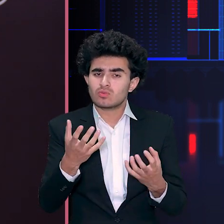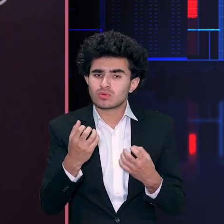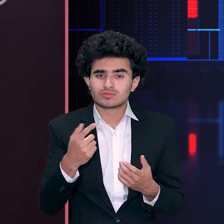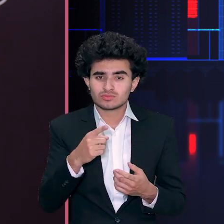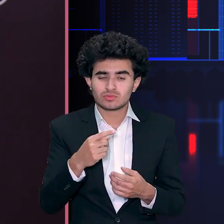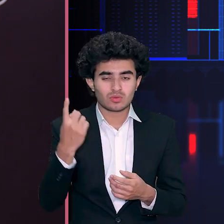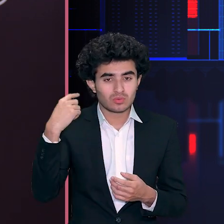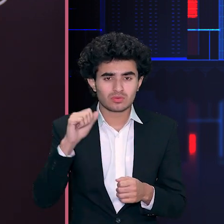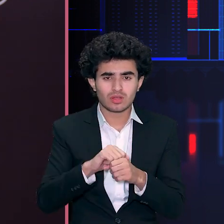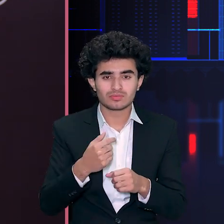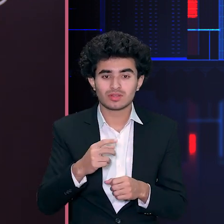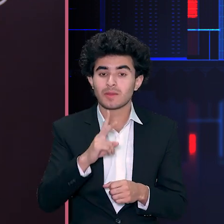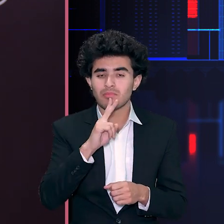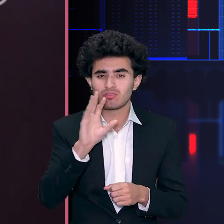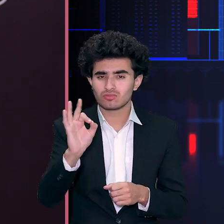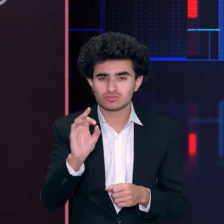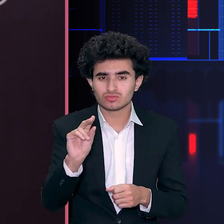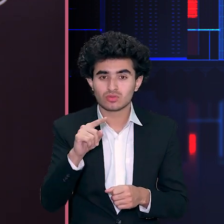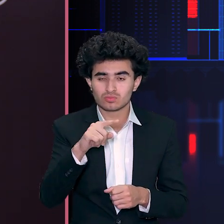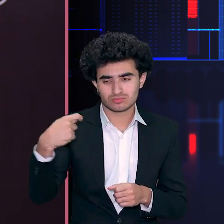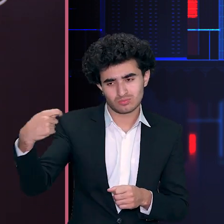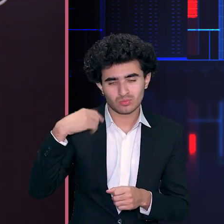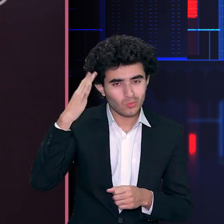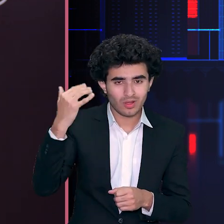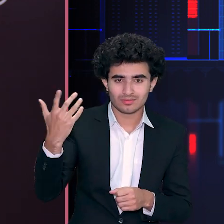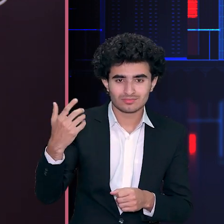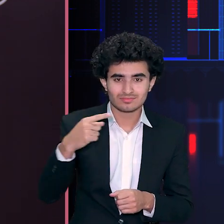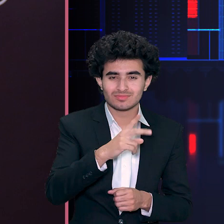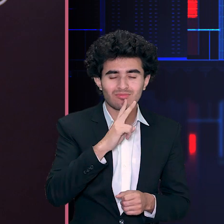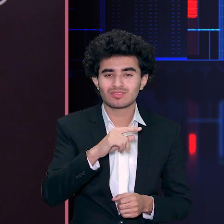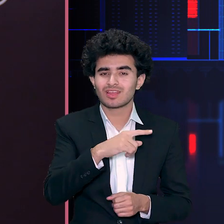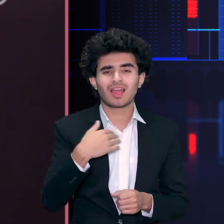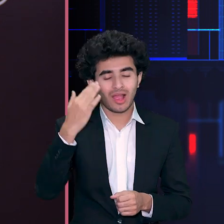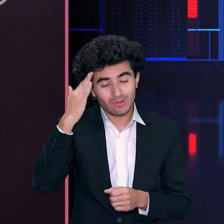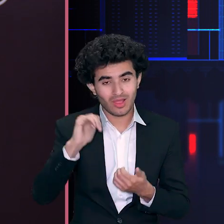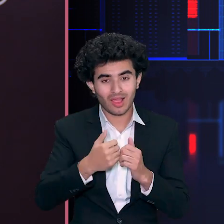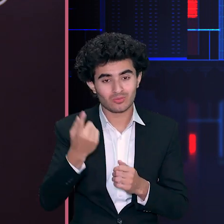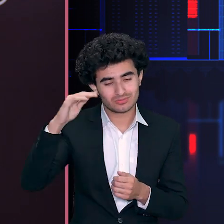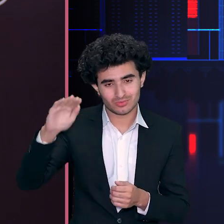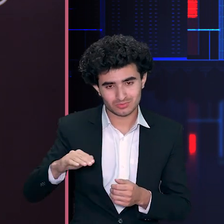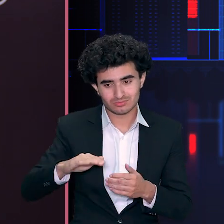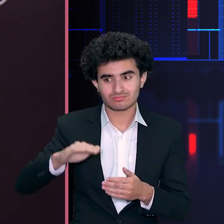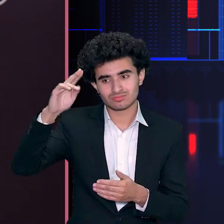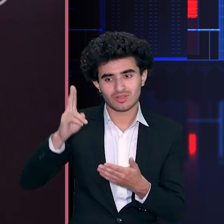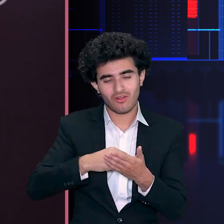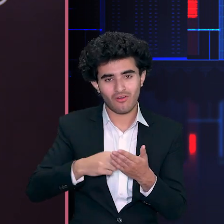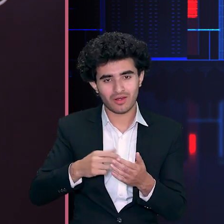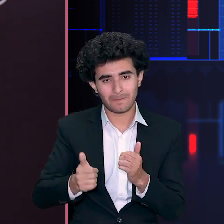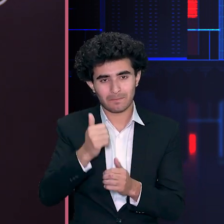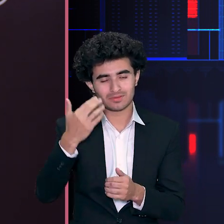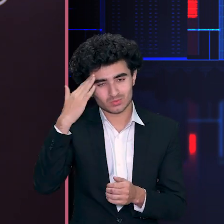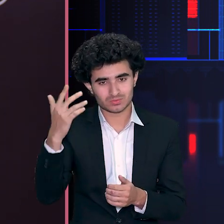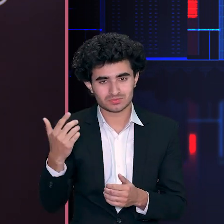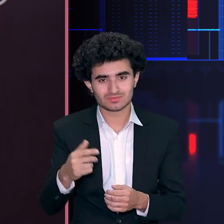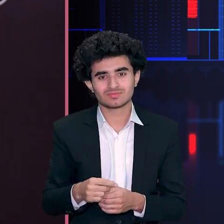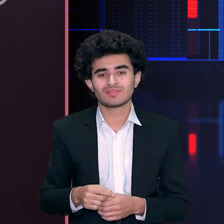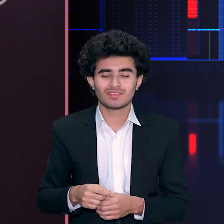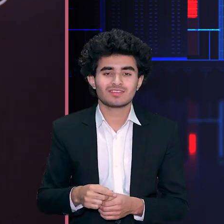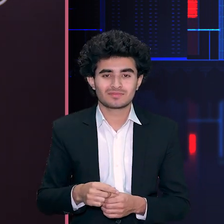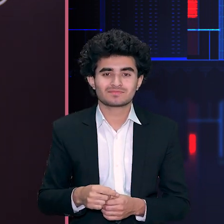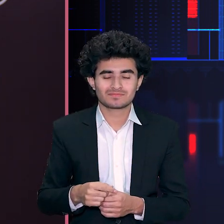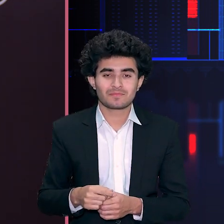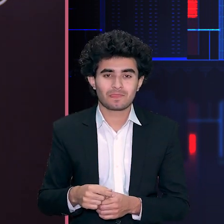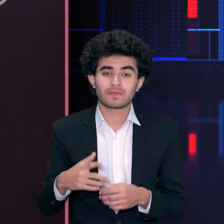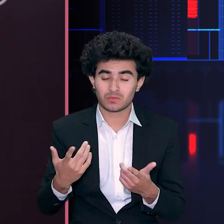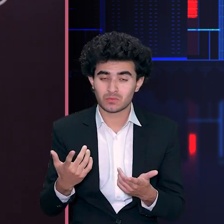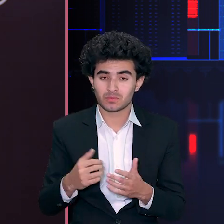جاؤ گے. تو اسی لیے میں کہتا ہوں اپنے بچوں کو یعنی ان کو اپریشیٹ کرو، ان کو خود کلرز دو. اگر وہ کلرز